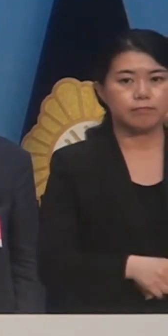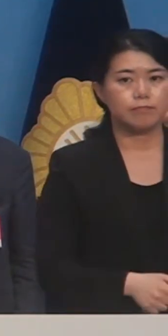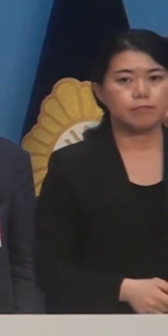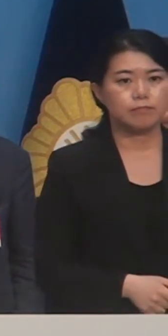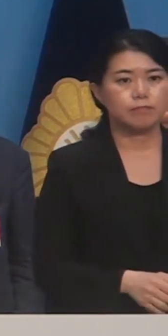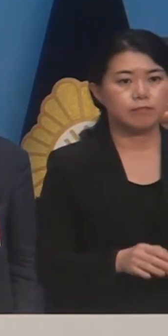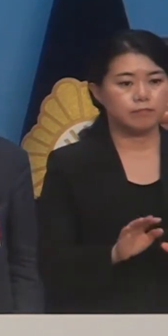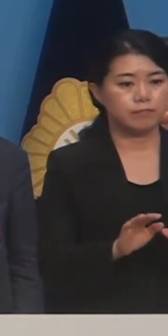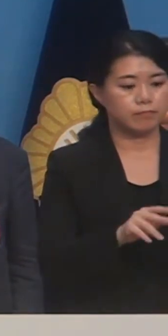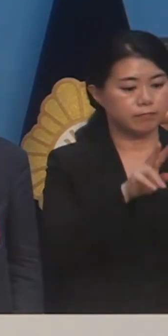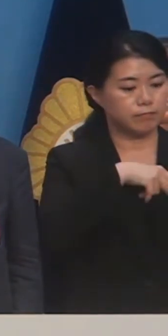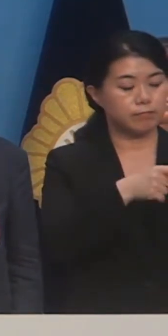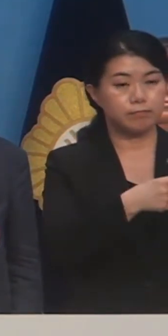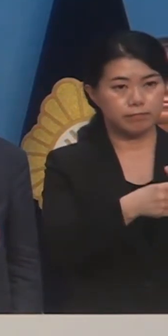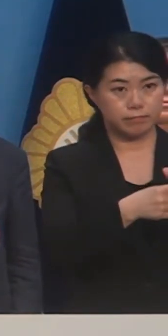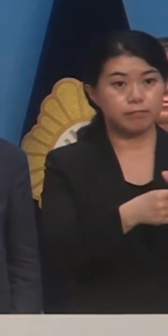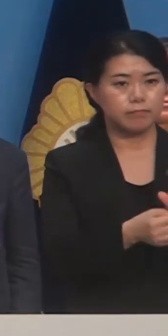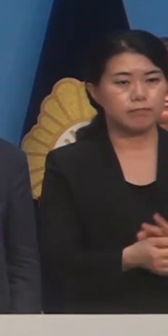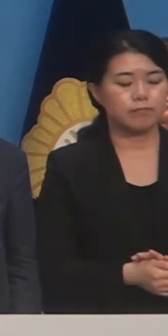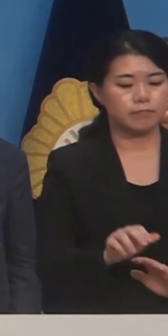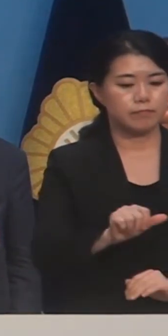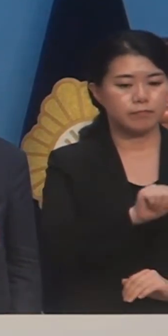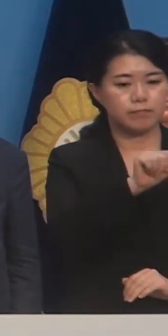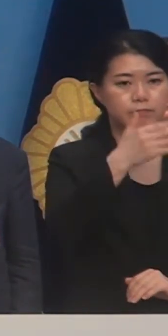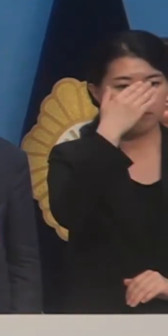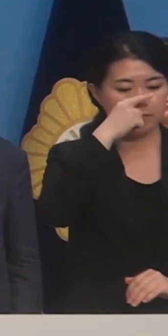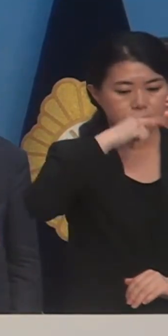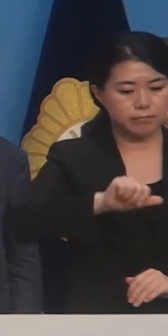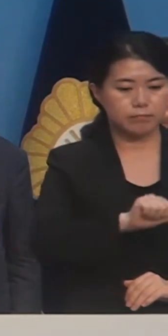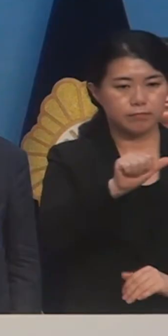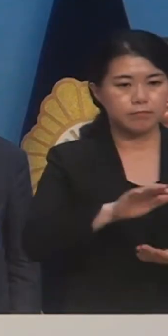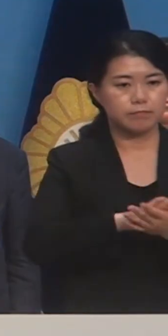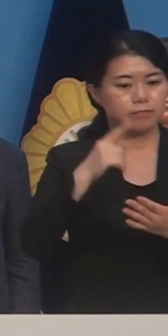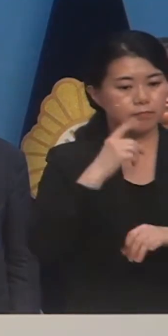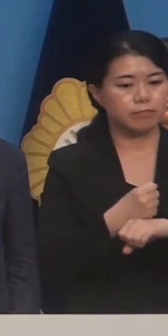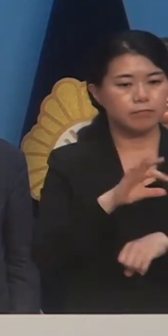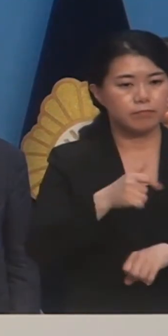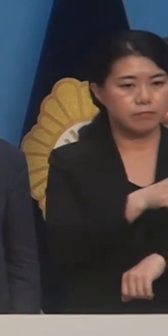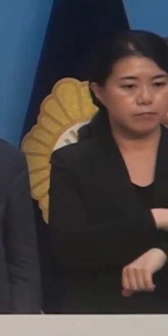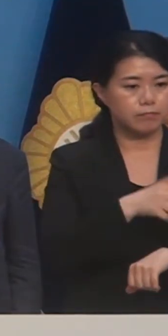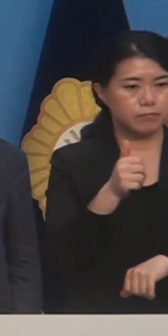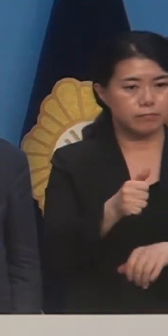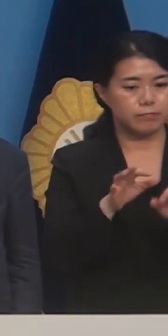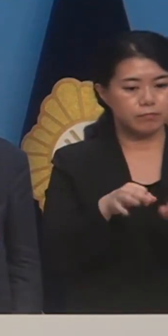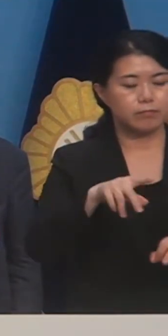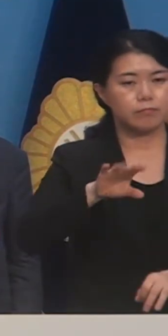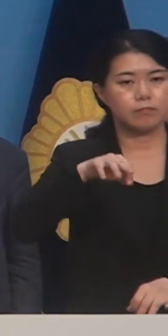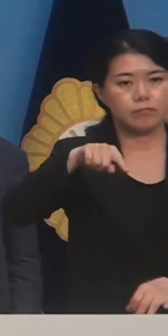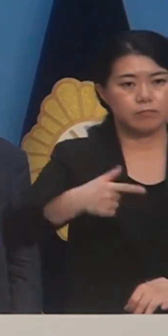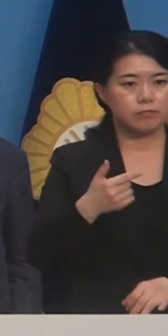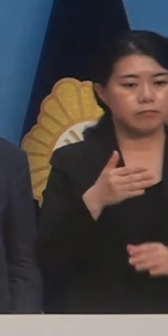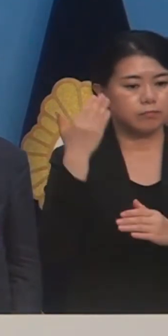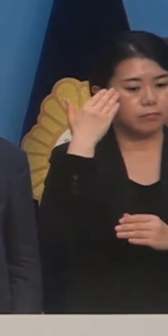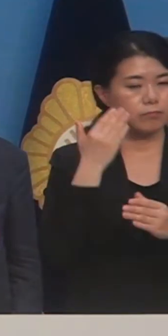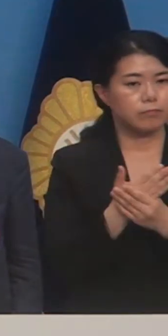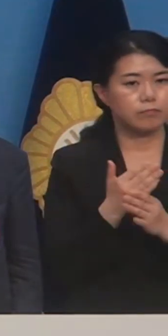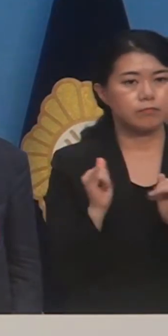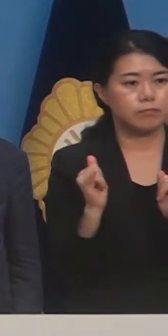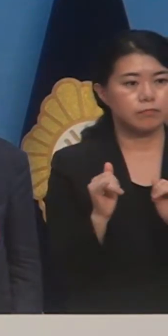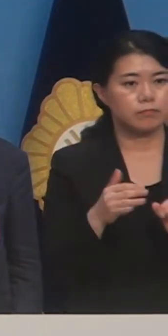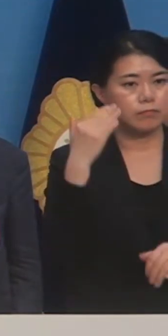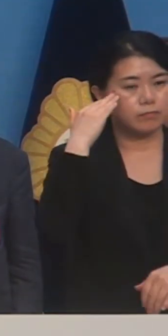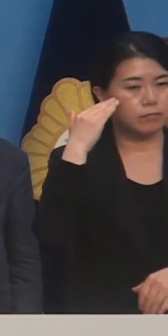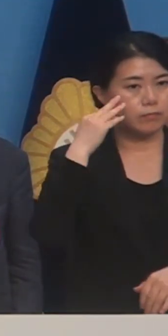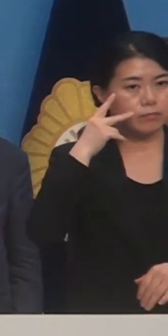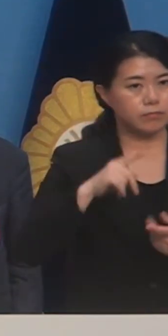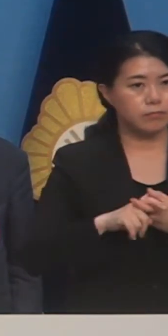오늘 이 성명서 발표는 그 동아시아 평화연구원의 이사장이신 김상순 박사님, 또 한미동맹